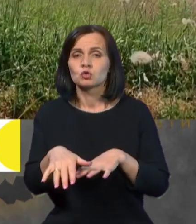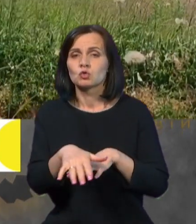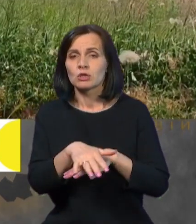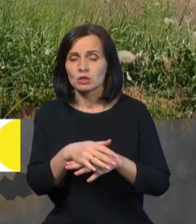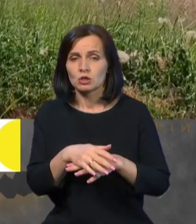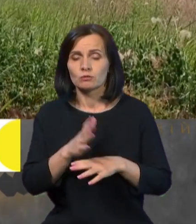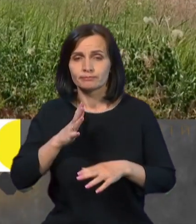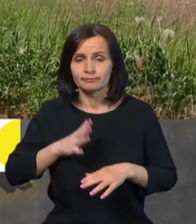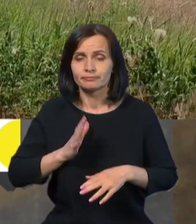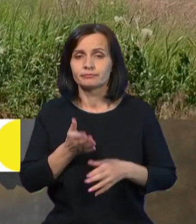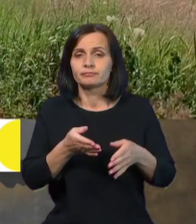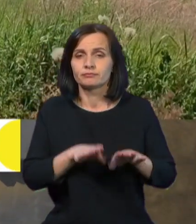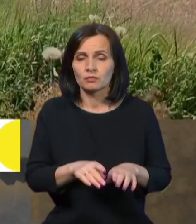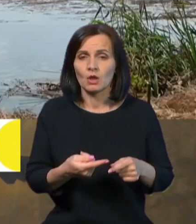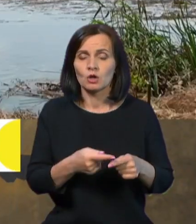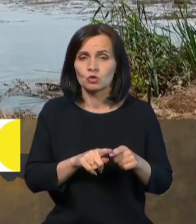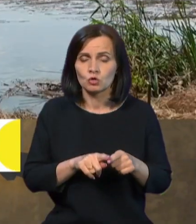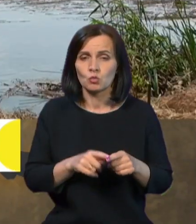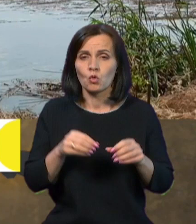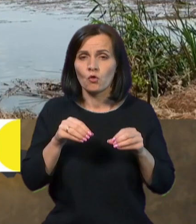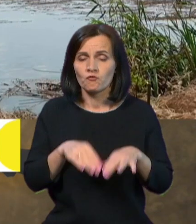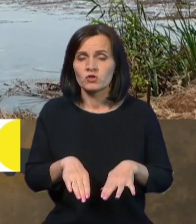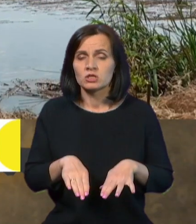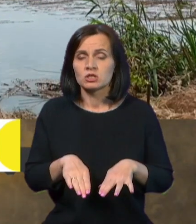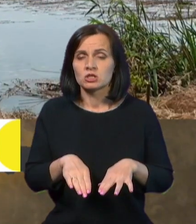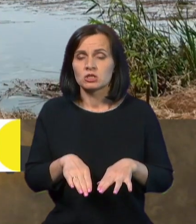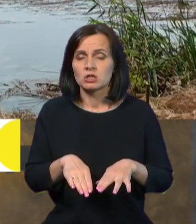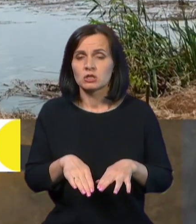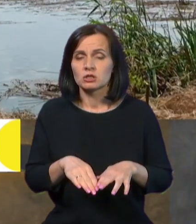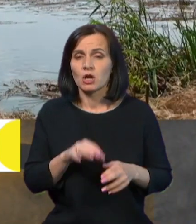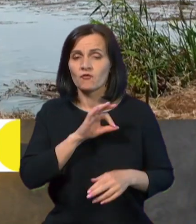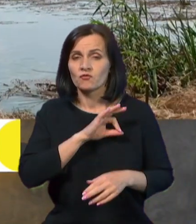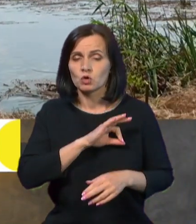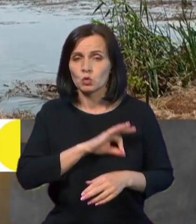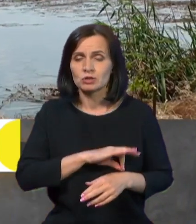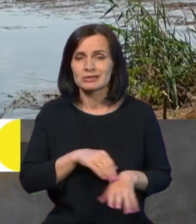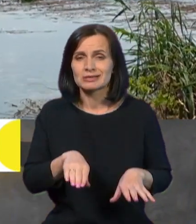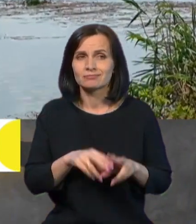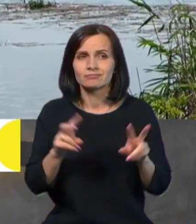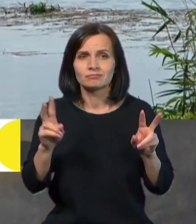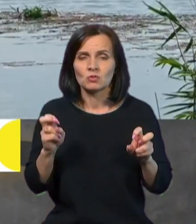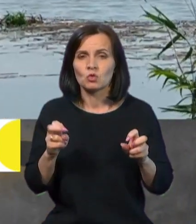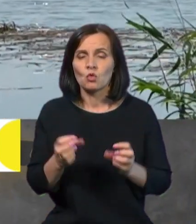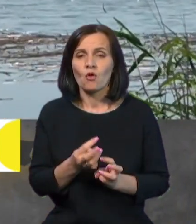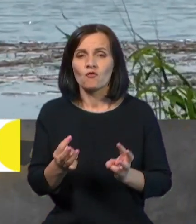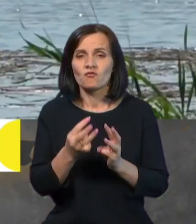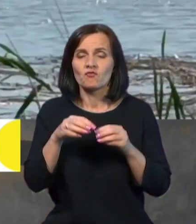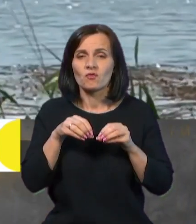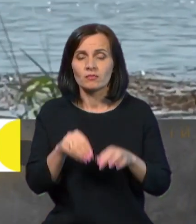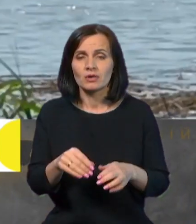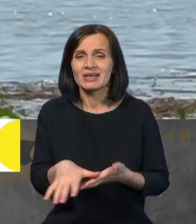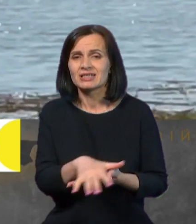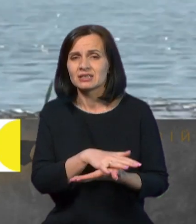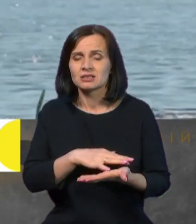залишати. Тому і відповідно пристали на тактику випаленої землі, тобто знищення інфраструктури, яка могла